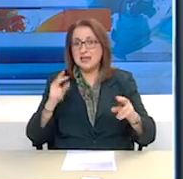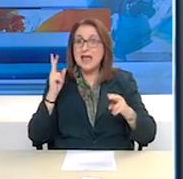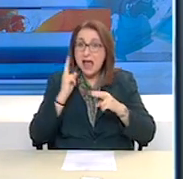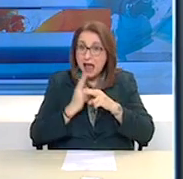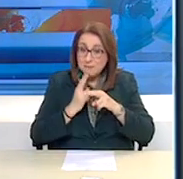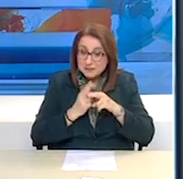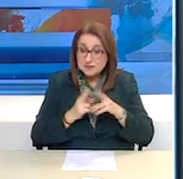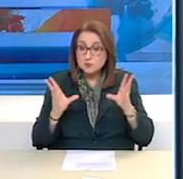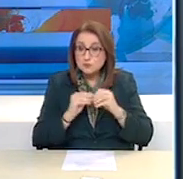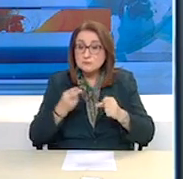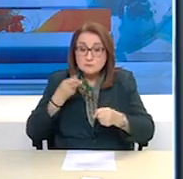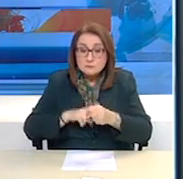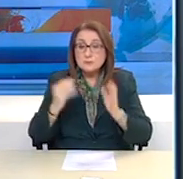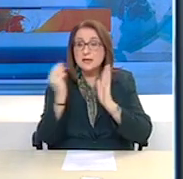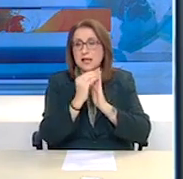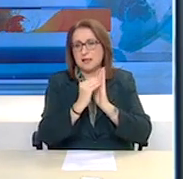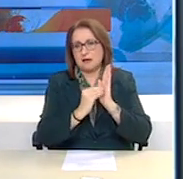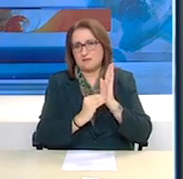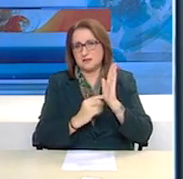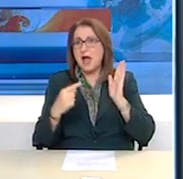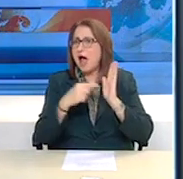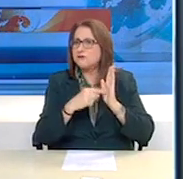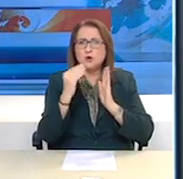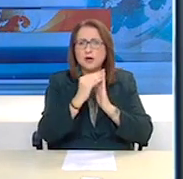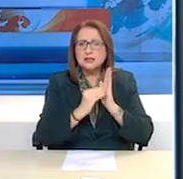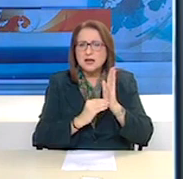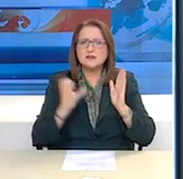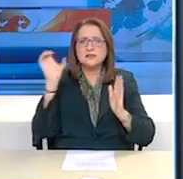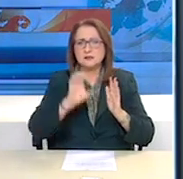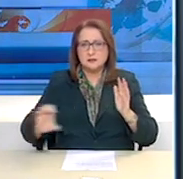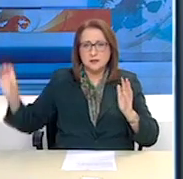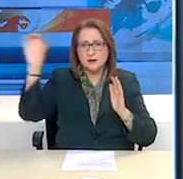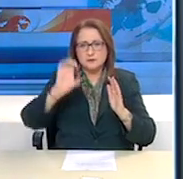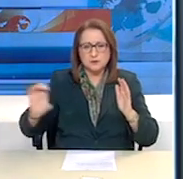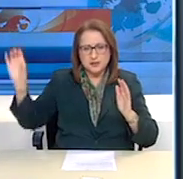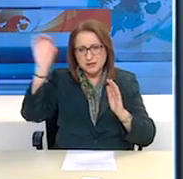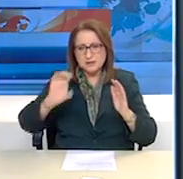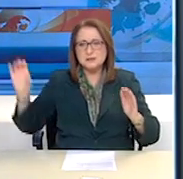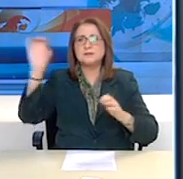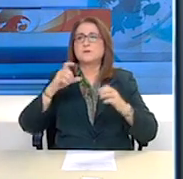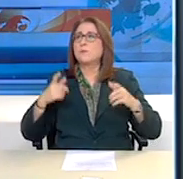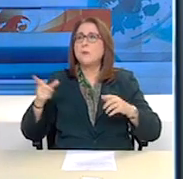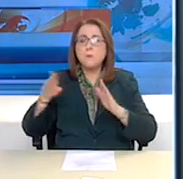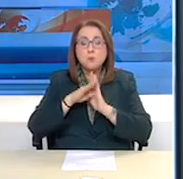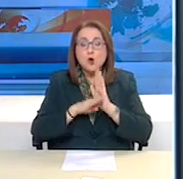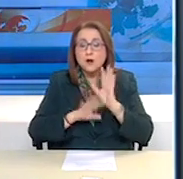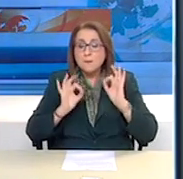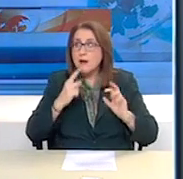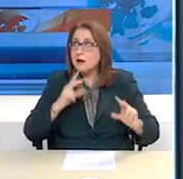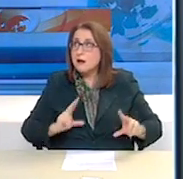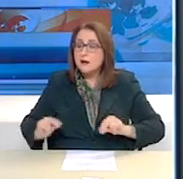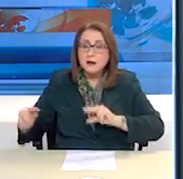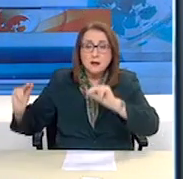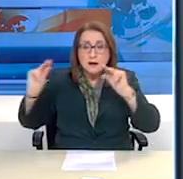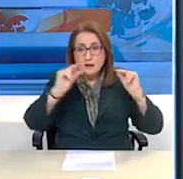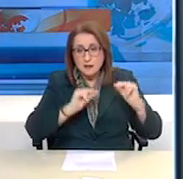αιτίες εφαρμόζεται στο πλαίσιο ενός ευρωπαϊκού προγράμματος, στο οποίο συμμετέχουν και άλλες 21 ευρωπαϊκές χώρες. Συνήθως αυτό το